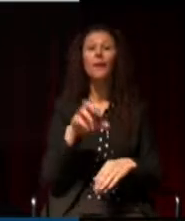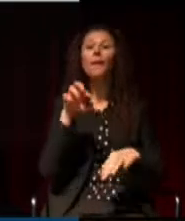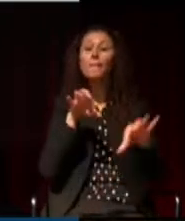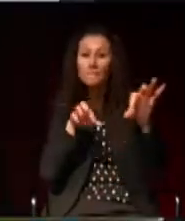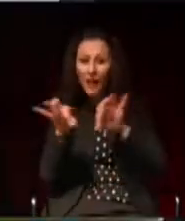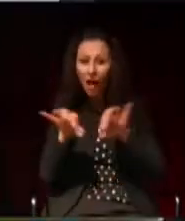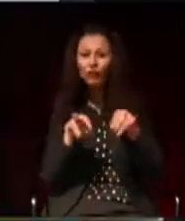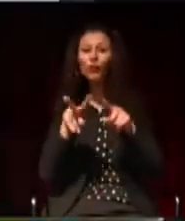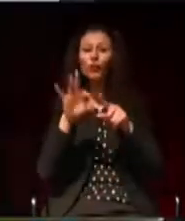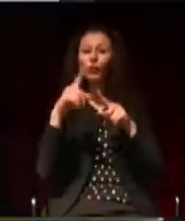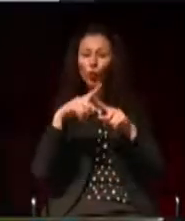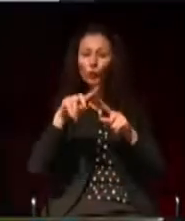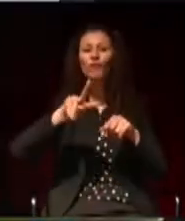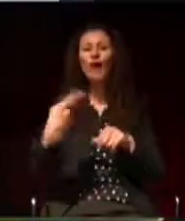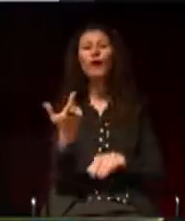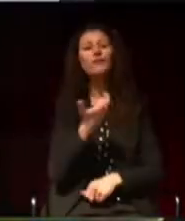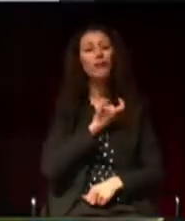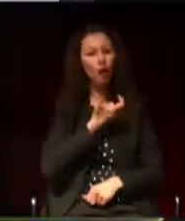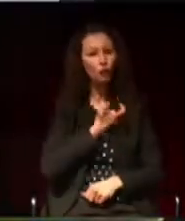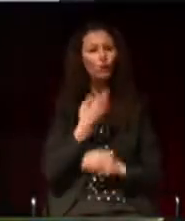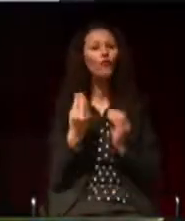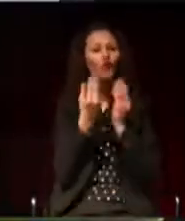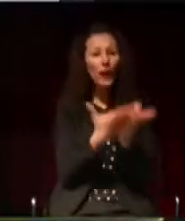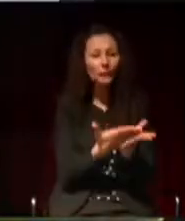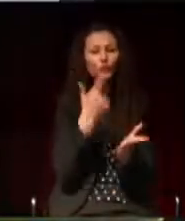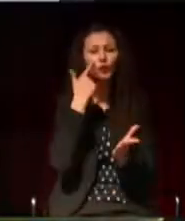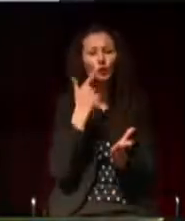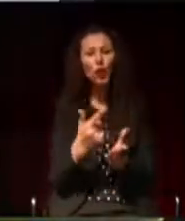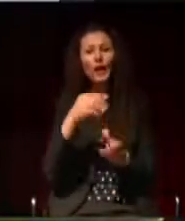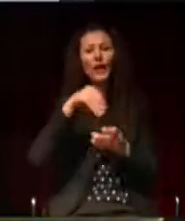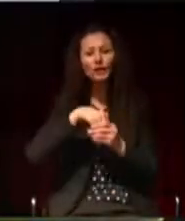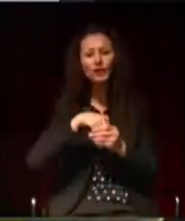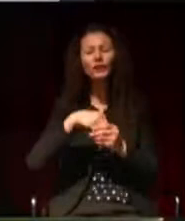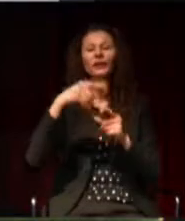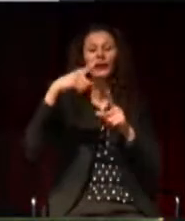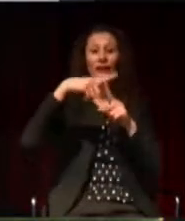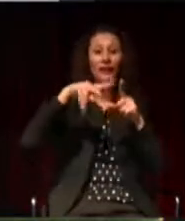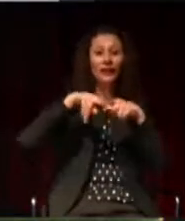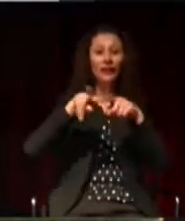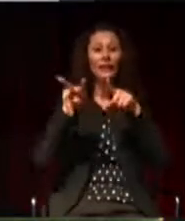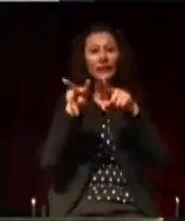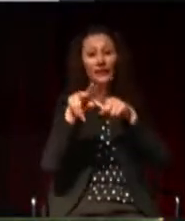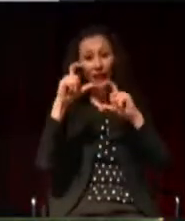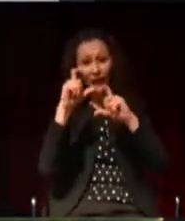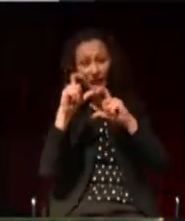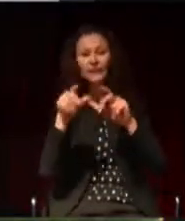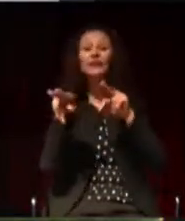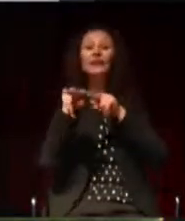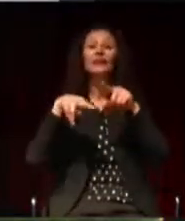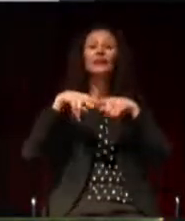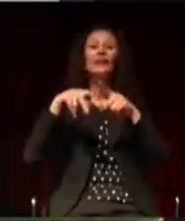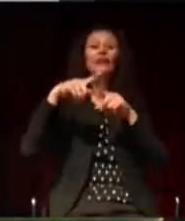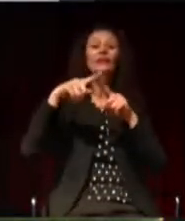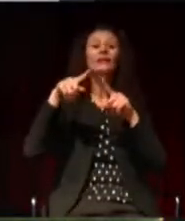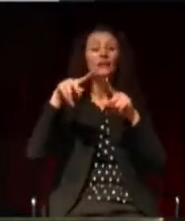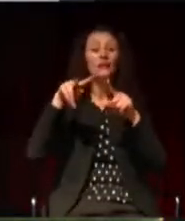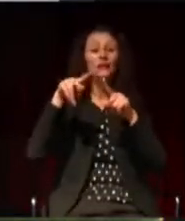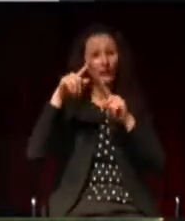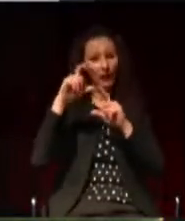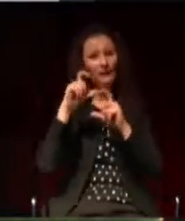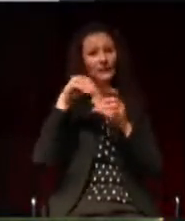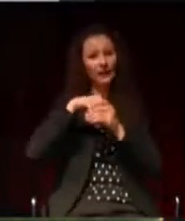plan notlarıyla veya kanunla verilmiş olan taksta ve kaksta yapı yoğunluğunun doğrudan verilmesi ve ruhsata